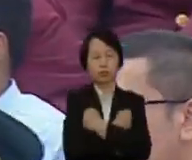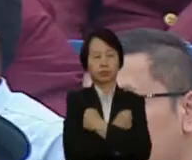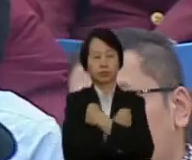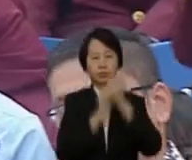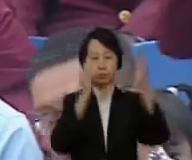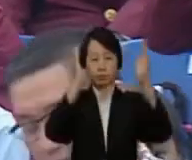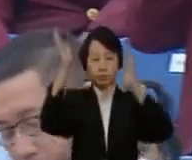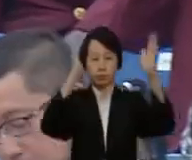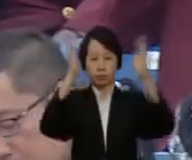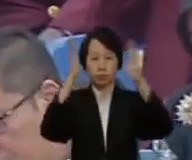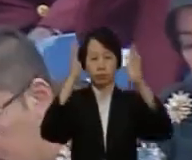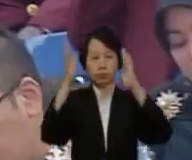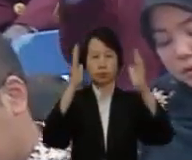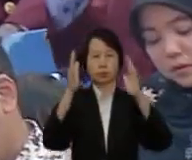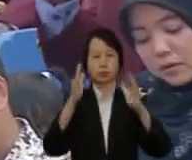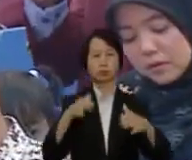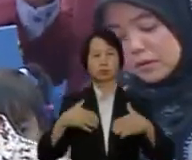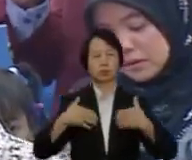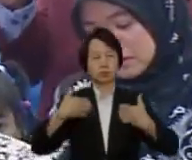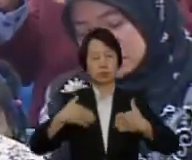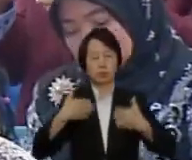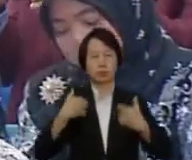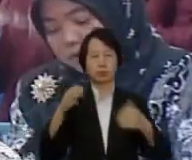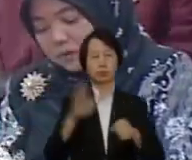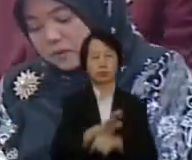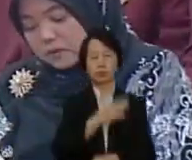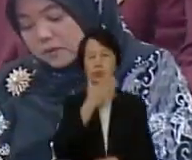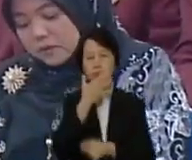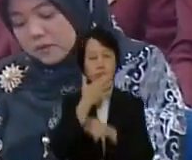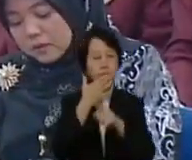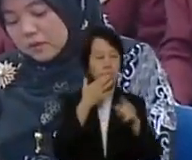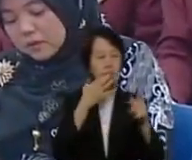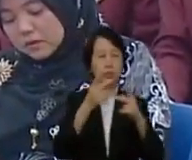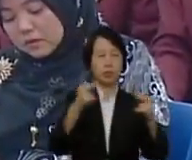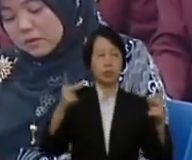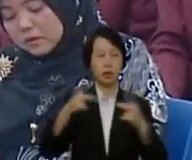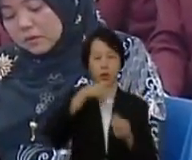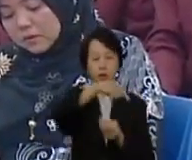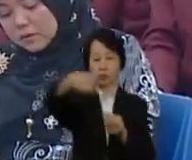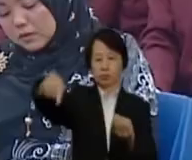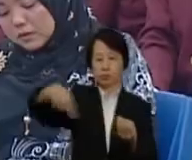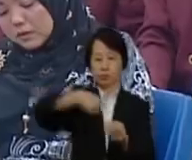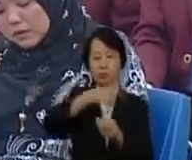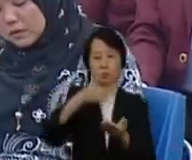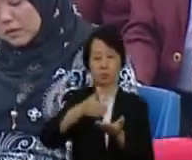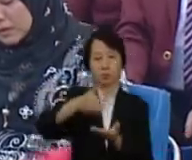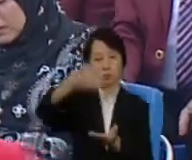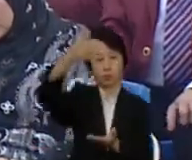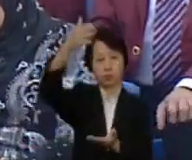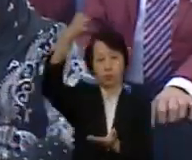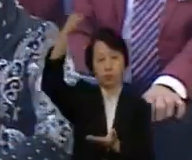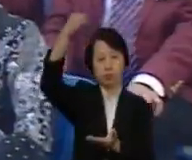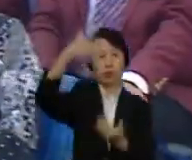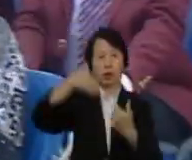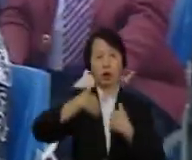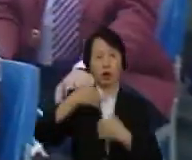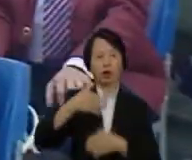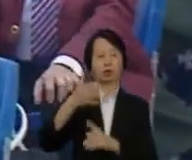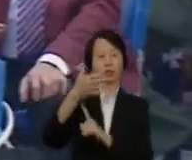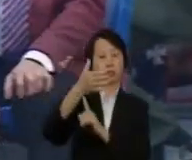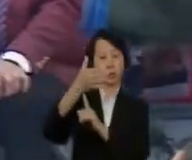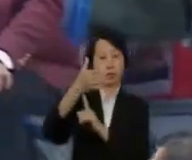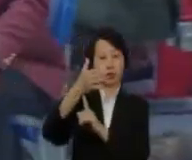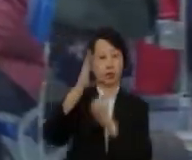negara Malaysia yang tercinta. Meriah dan penuh warna-warni kawasan di sekitar Dataran Merdeka ini dihiasi dengan jalur